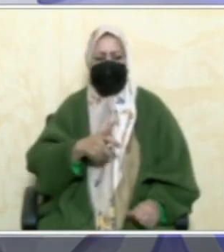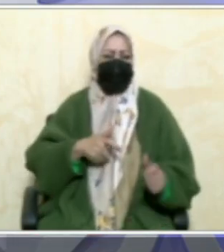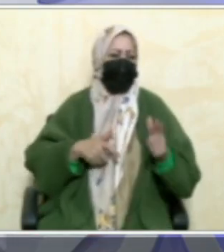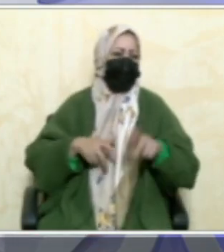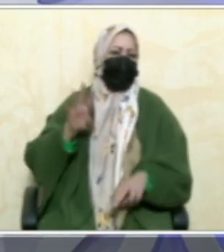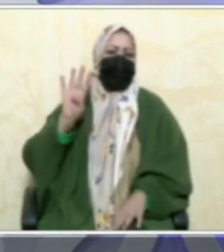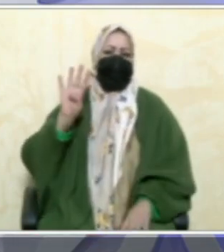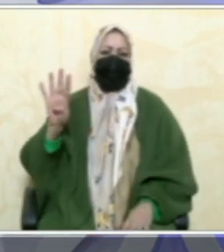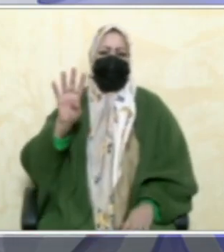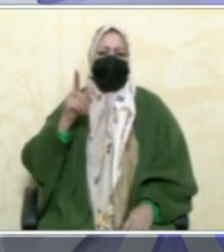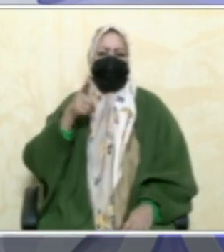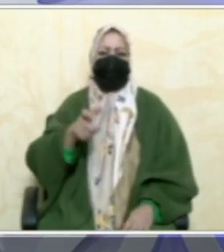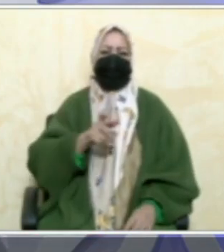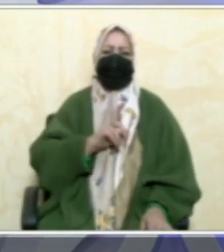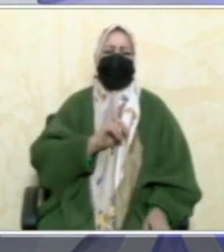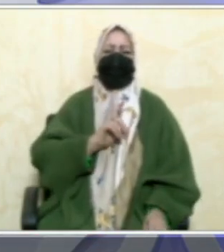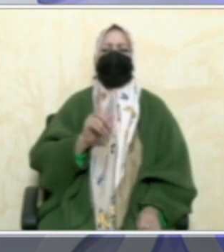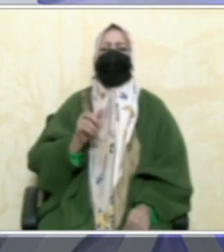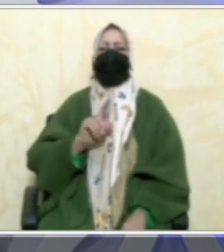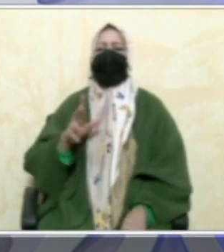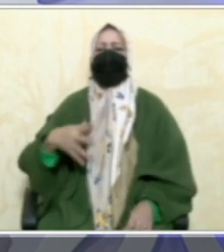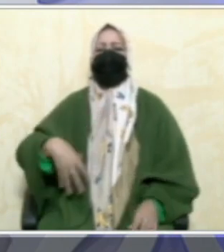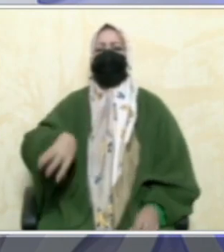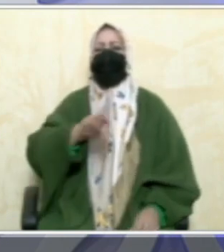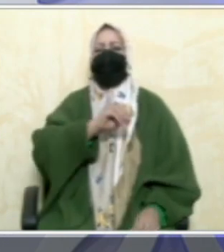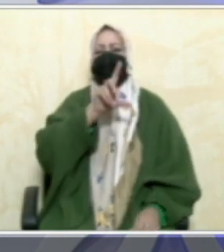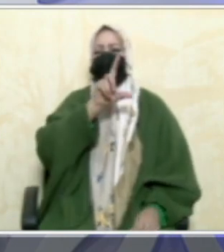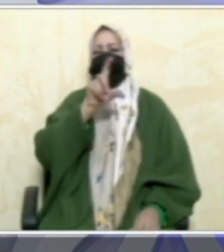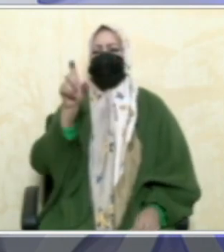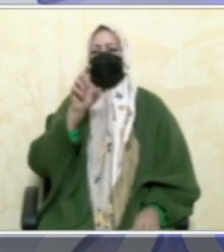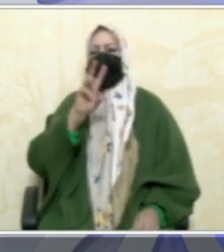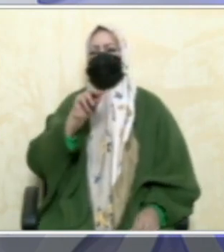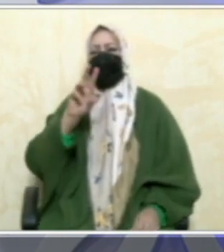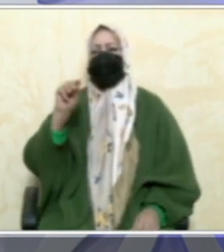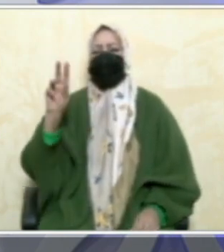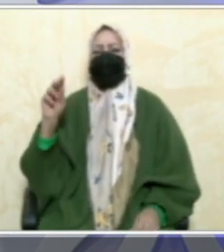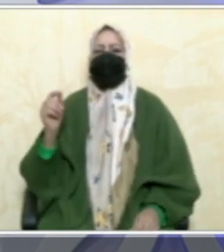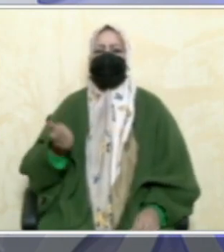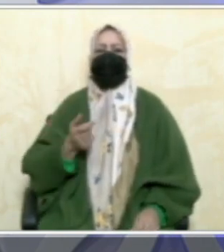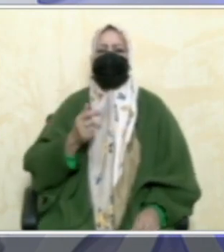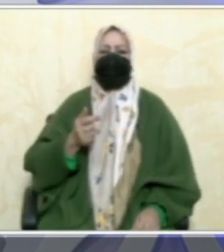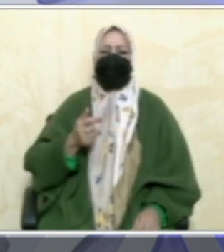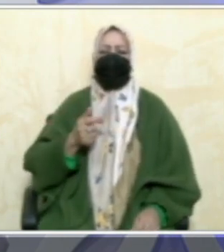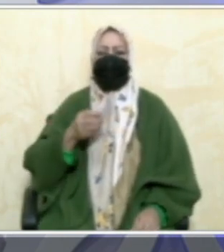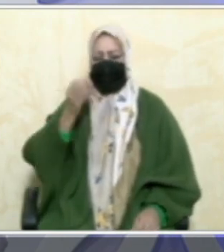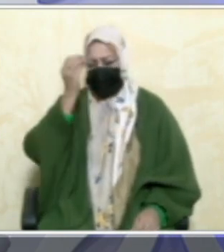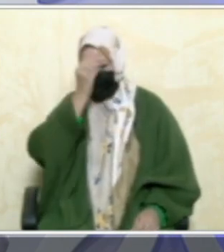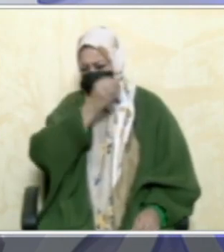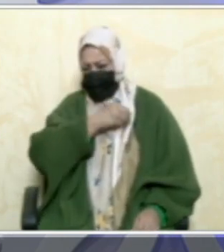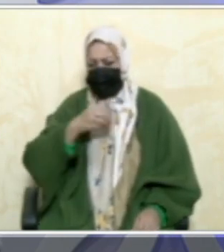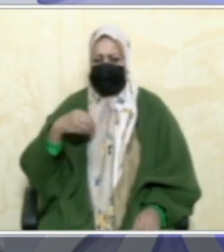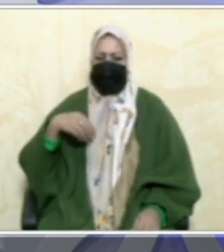يطال الجميع، حتى المسيحيين منهم مش غير الإخوان بس، الأطفال